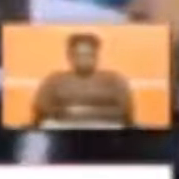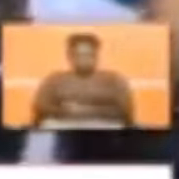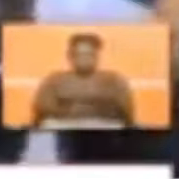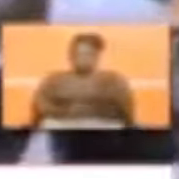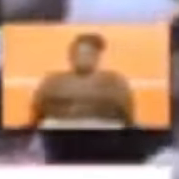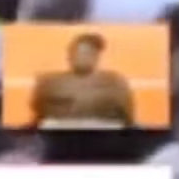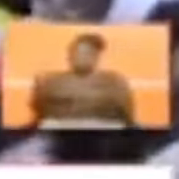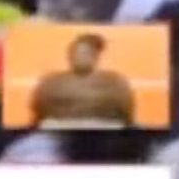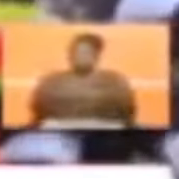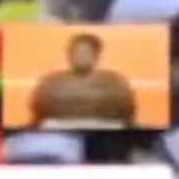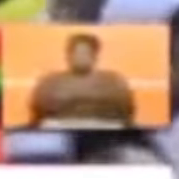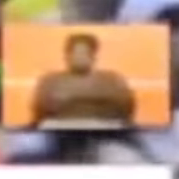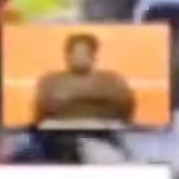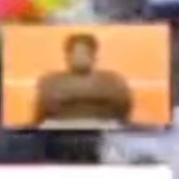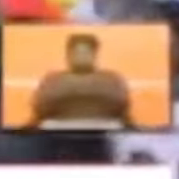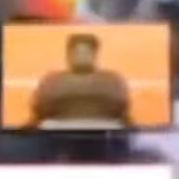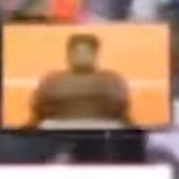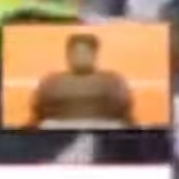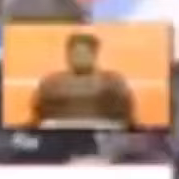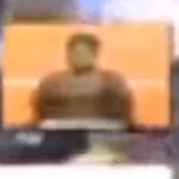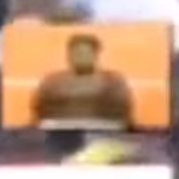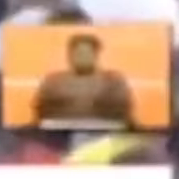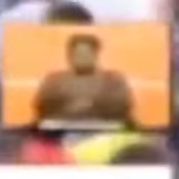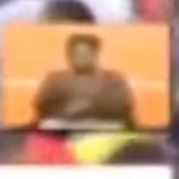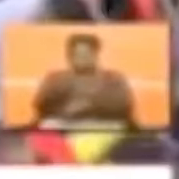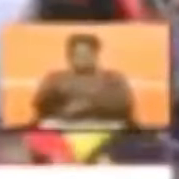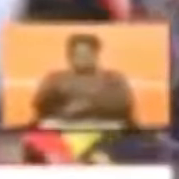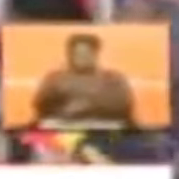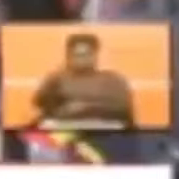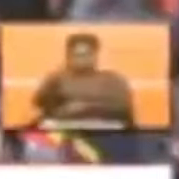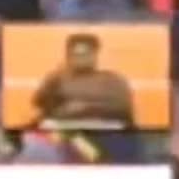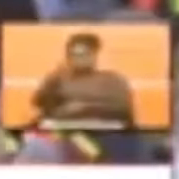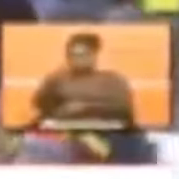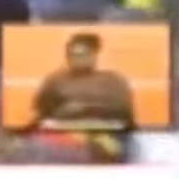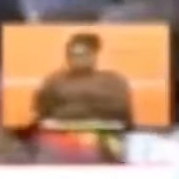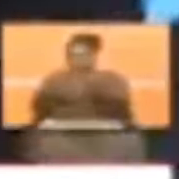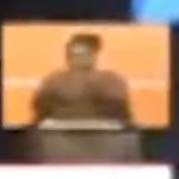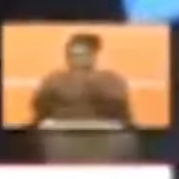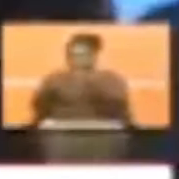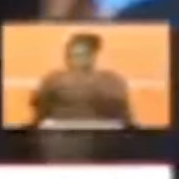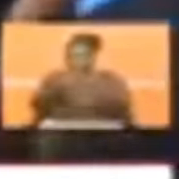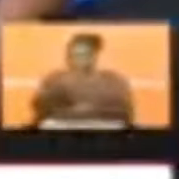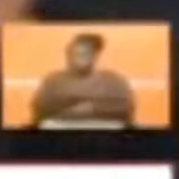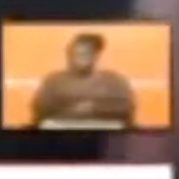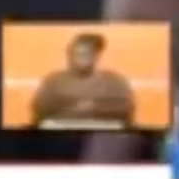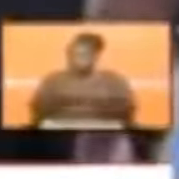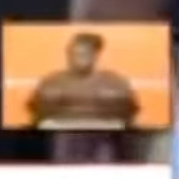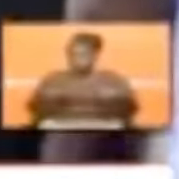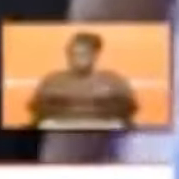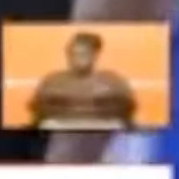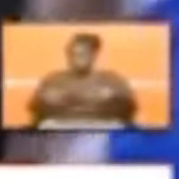bwangu zaabatamulira ku ggaali yomuka kubadde ombaka makindi sidiri kinyiko nga yogeddeko naffe